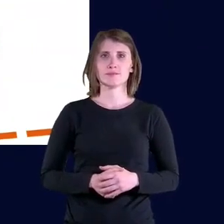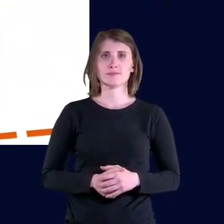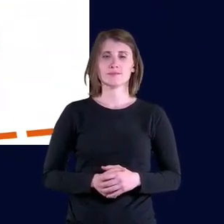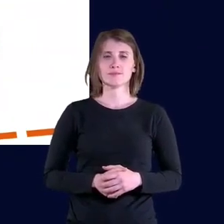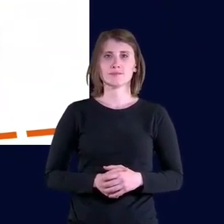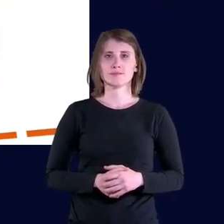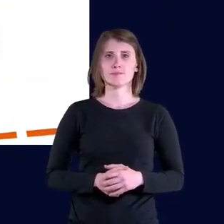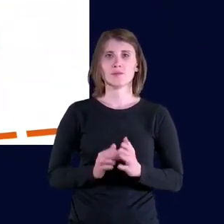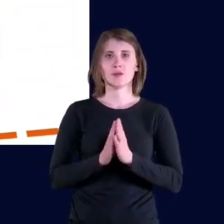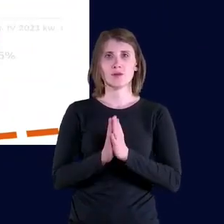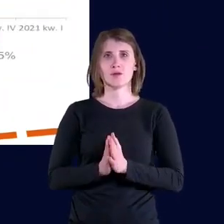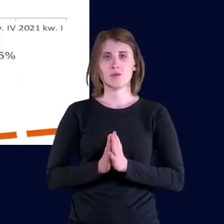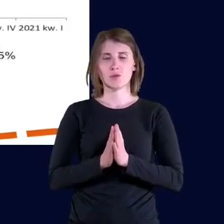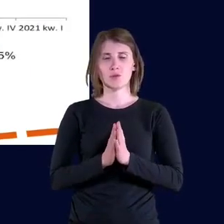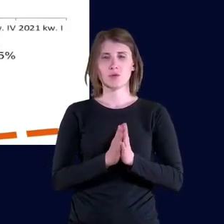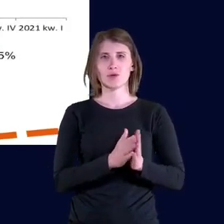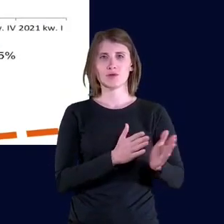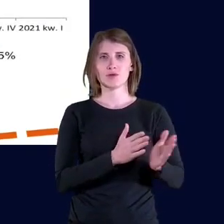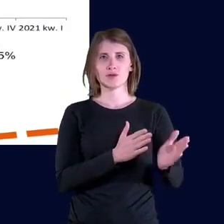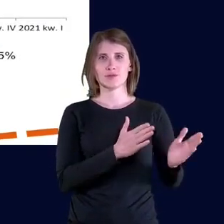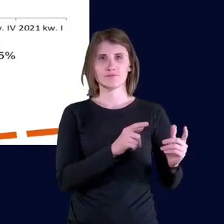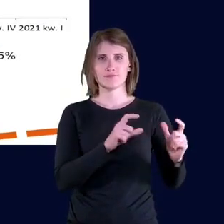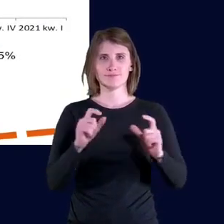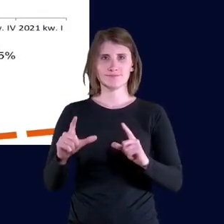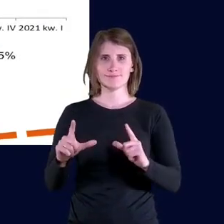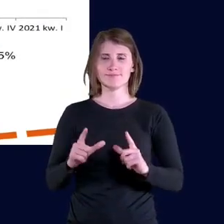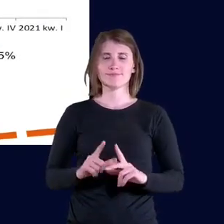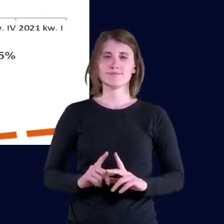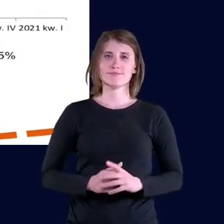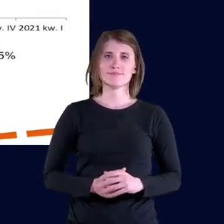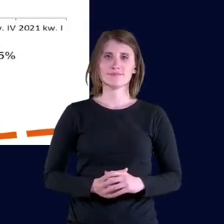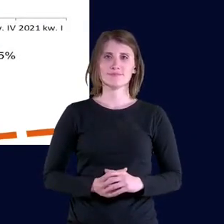Bardzo proszę o następny slajd